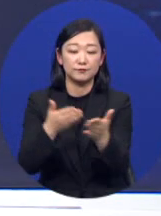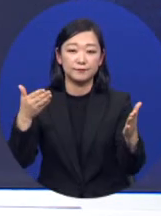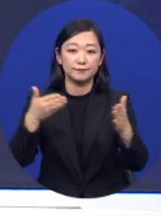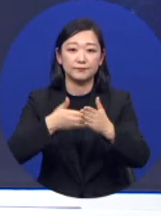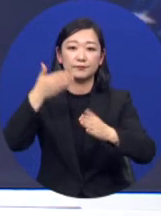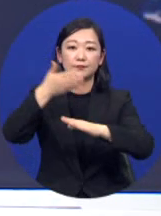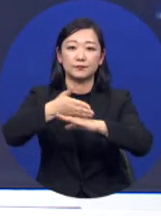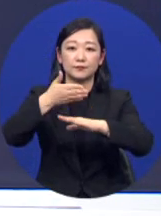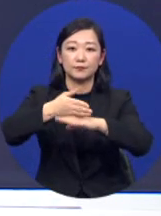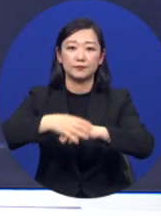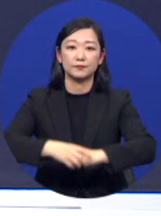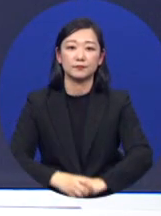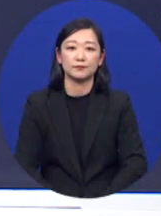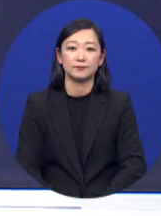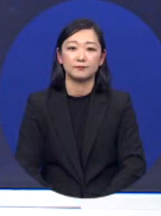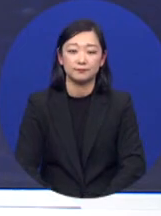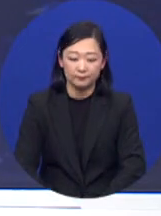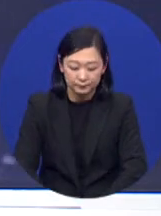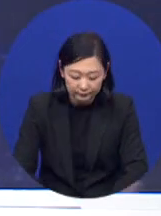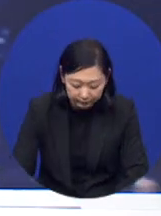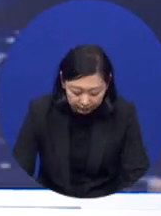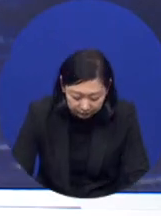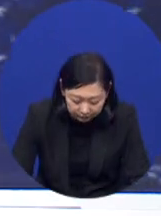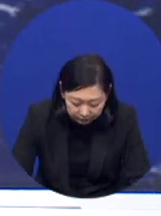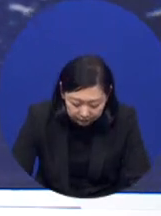뉴스데스크 제주를 마칩니다 시청해주신 여러분 고맙습니다